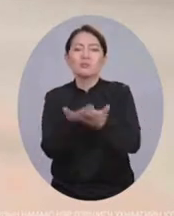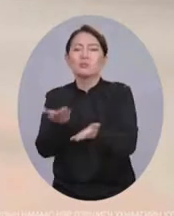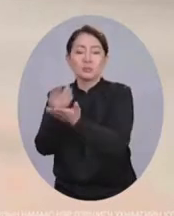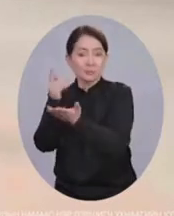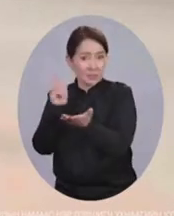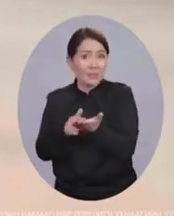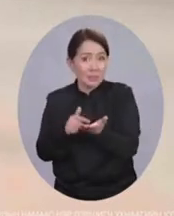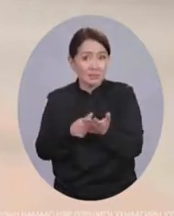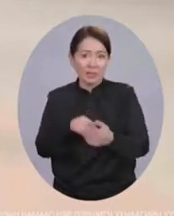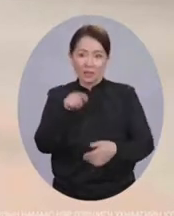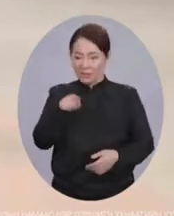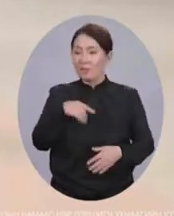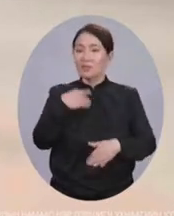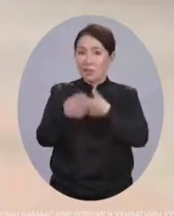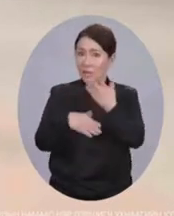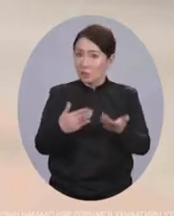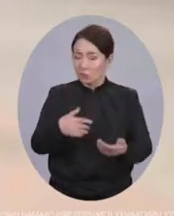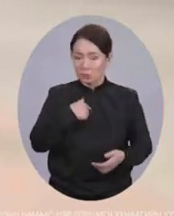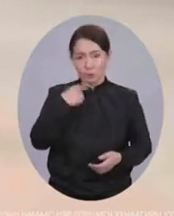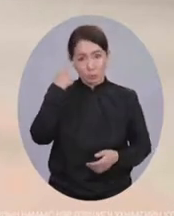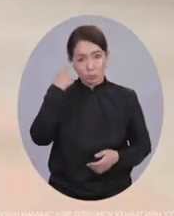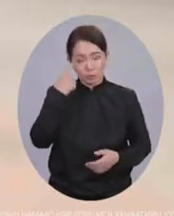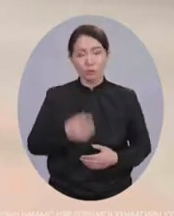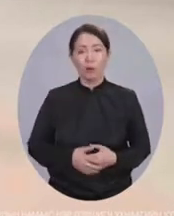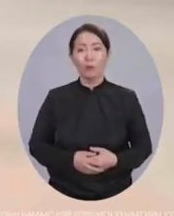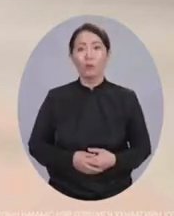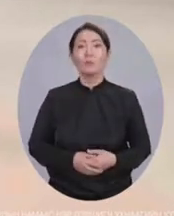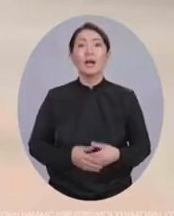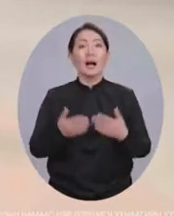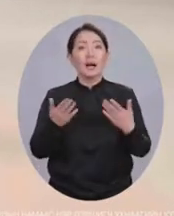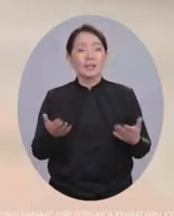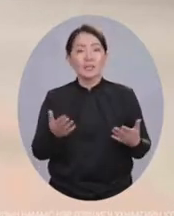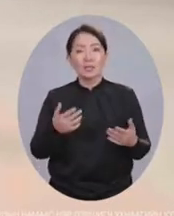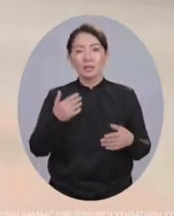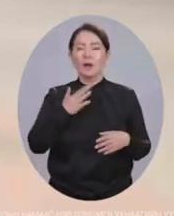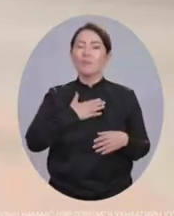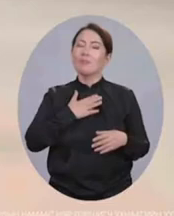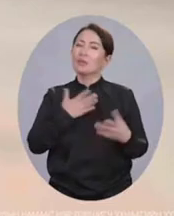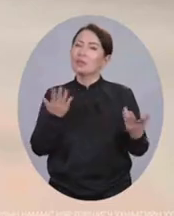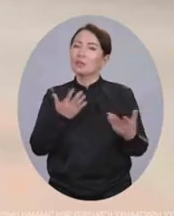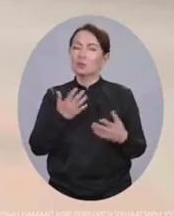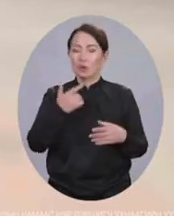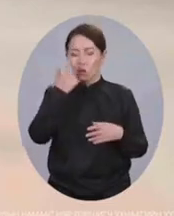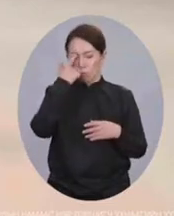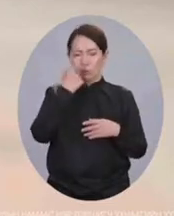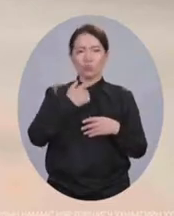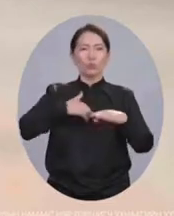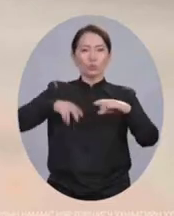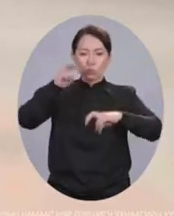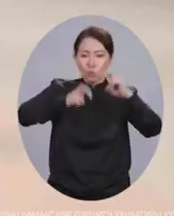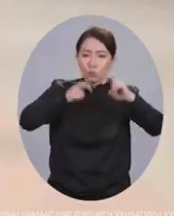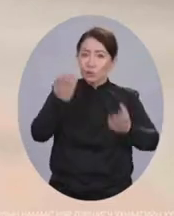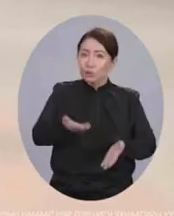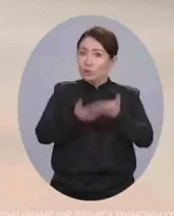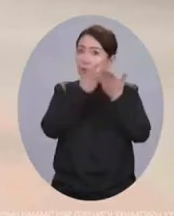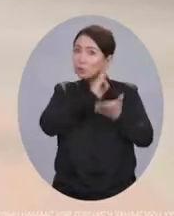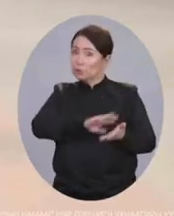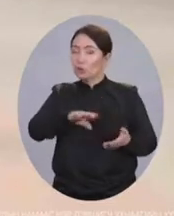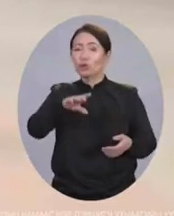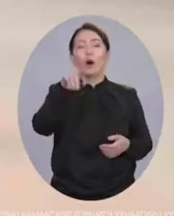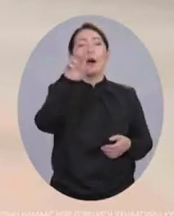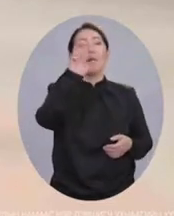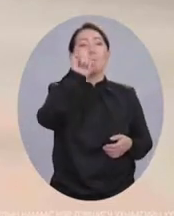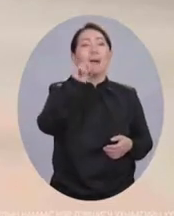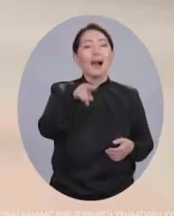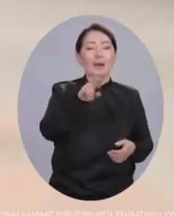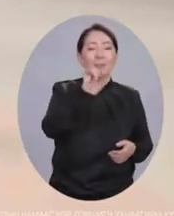хэрэгтэй. Тийм энэ дээр л явна гэж би боддог. Тий. Ер нь одоо манайх бол одоо тий одоо үндэсний үйлдвэрлэлийн дэмжихийн тулд